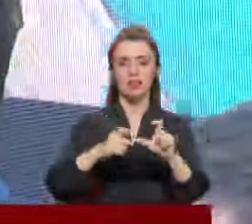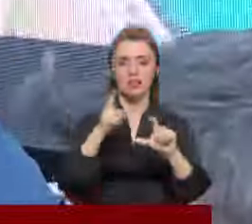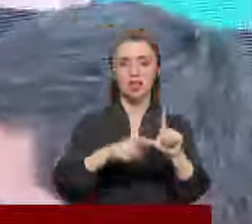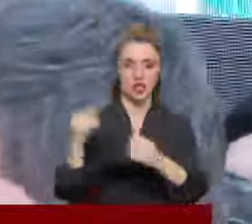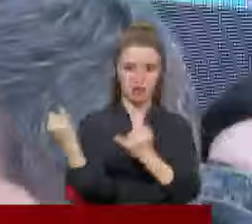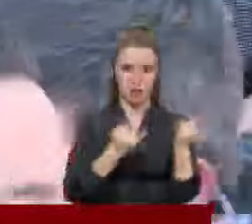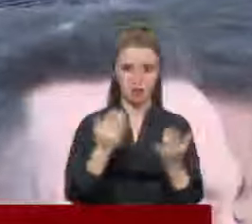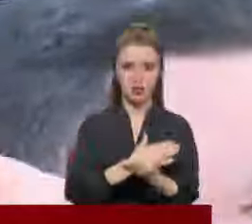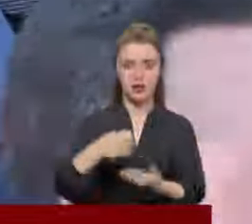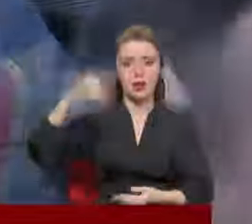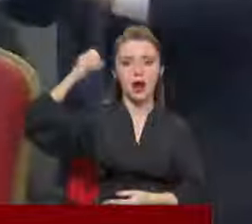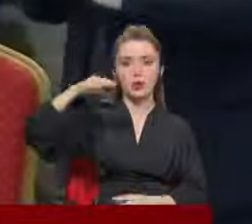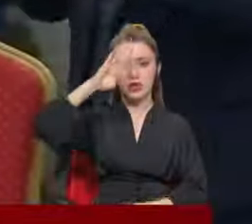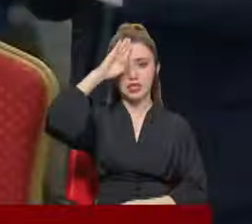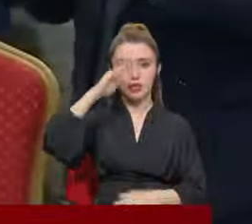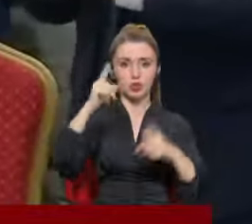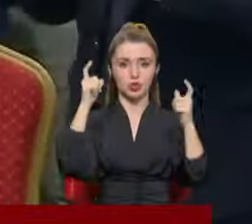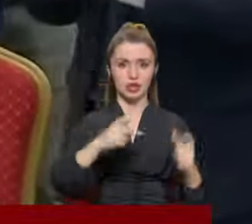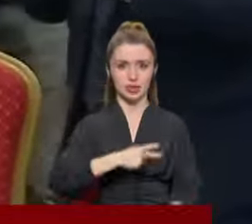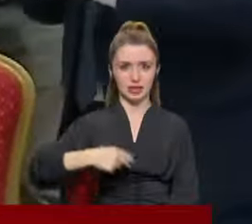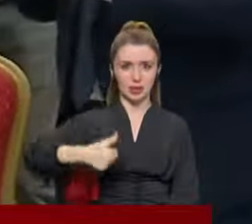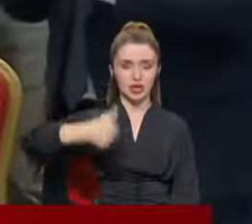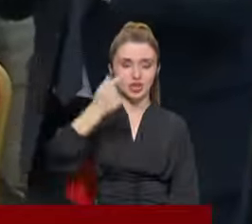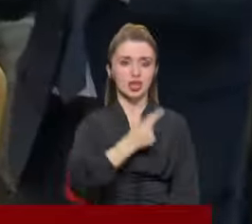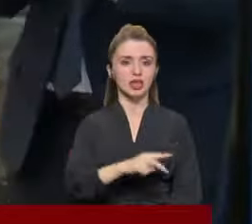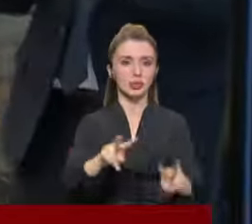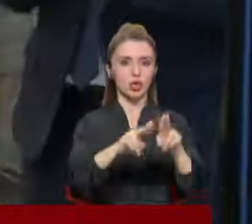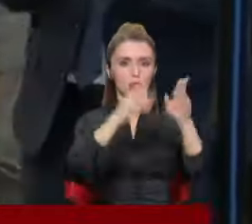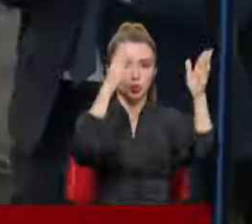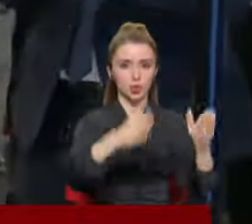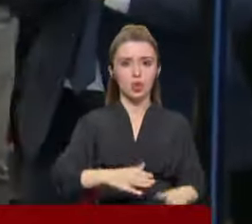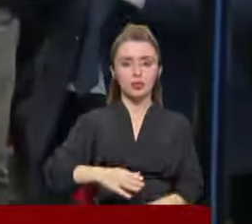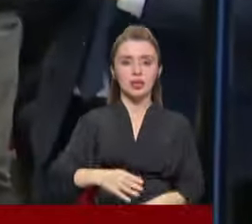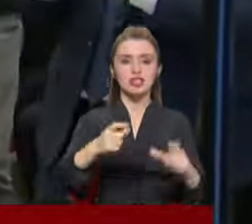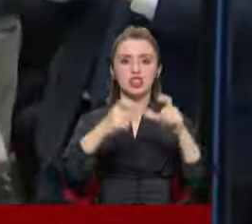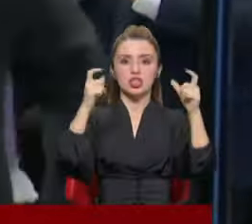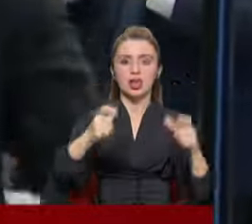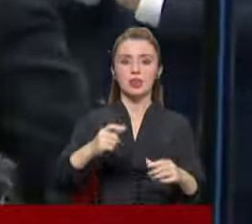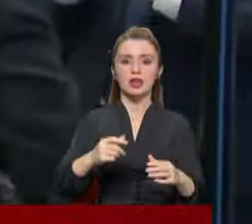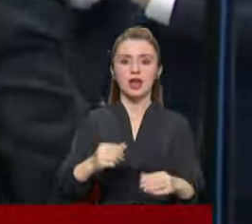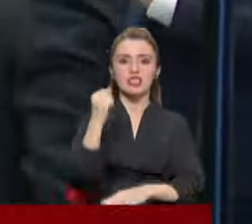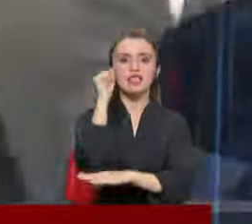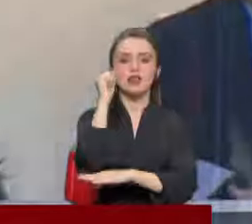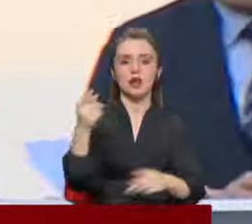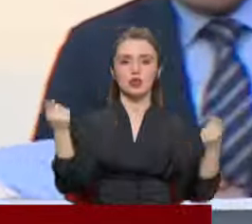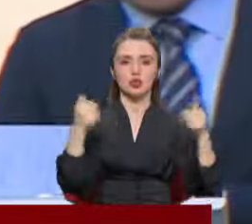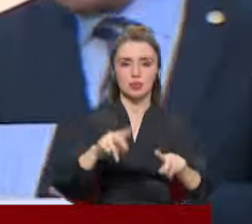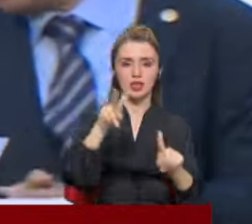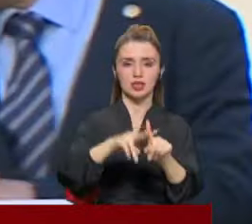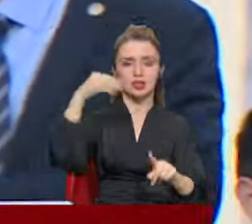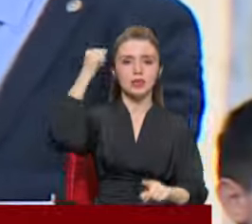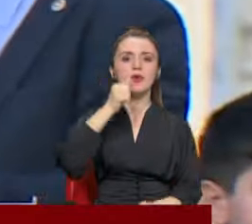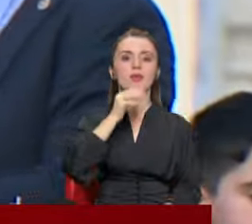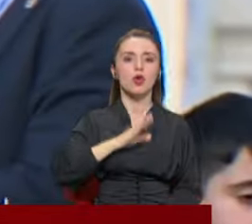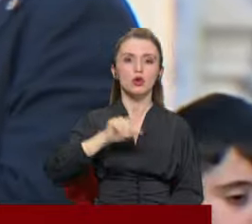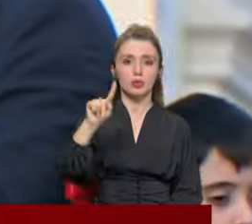da sürerken AK Parti'nin İstanbul Büyükşehir Belediye Başkan Adayı Murat Kurum Sancaktepe'de Sivaslılar buluşmasına katıldı. Ekrem